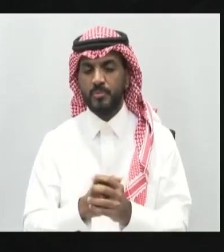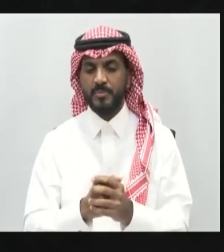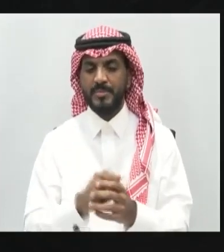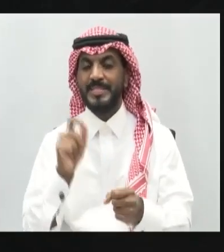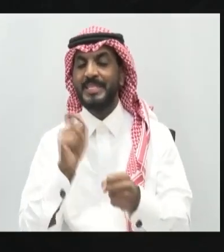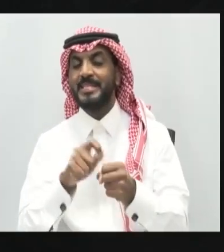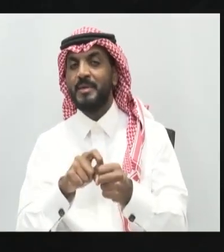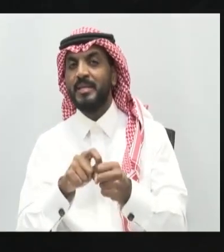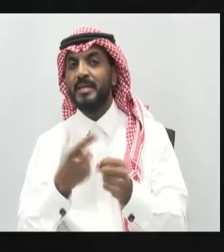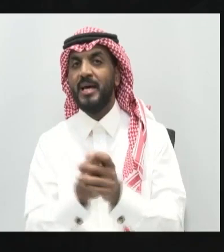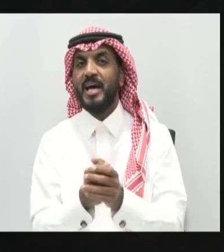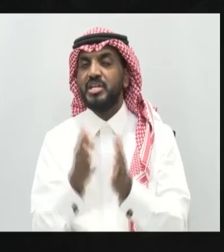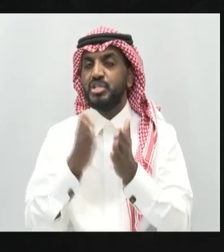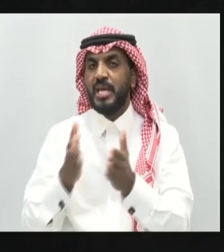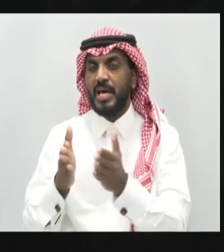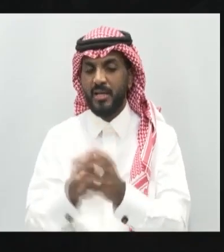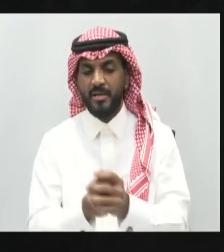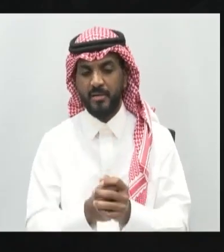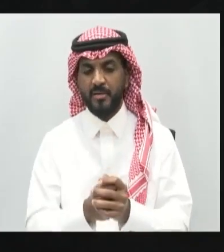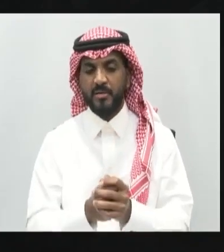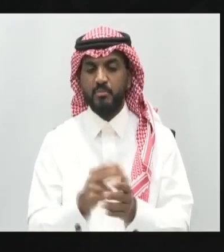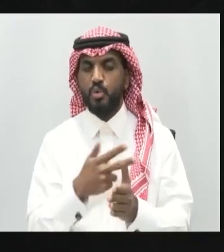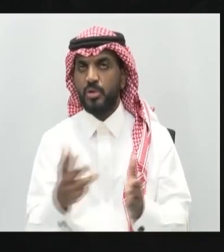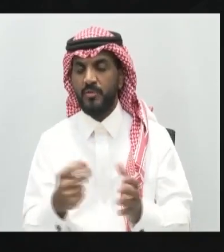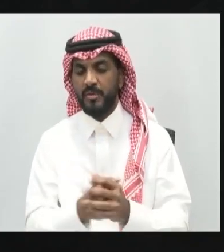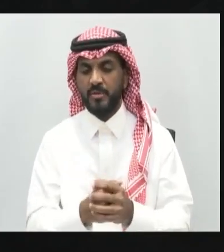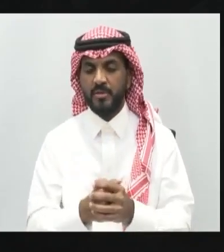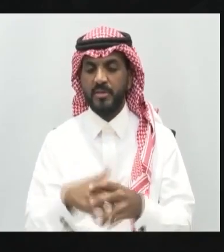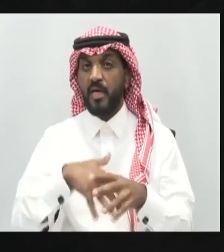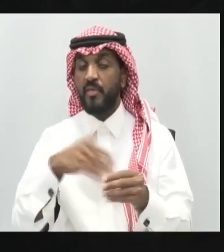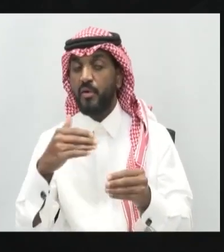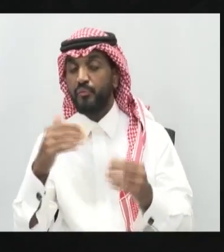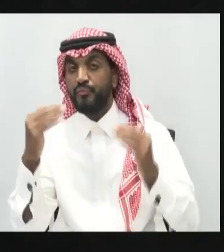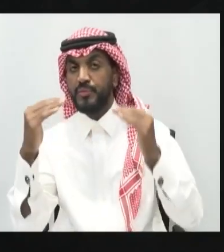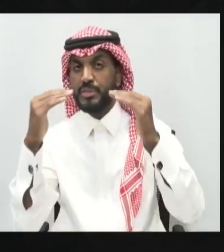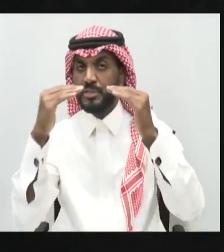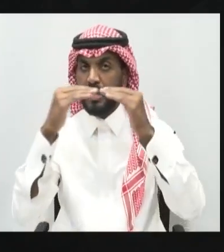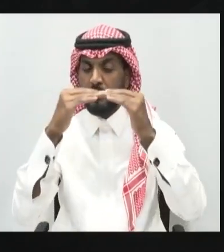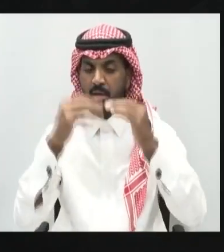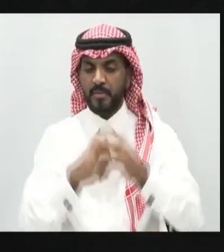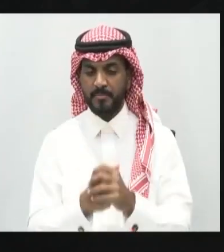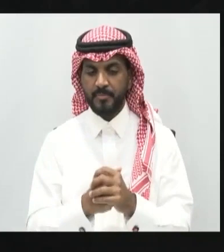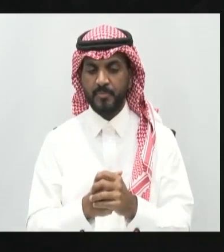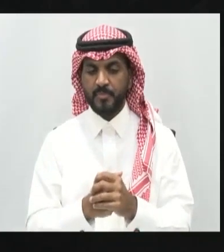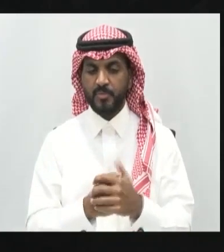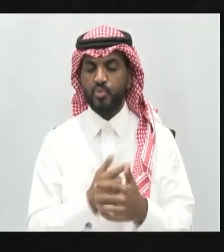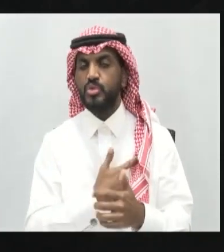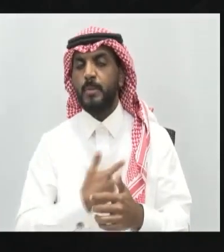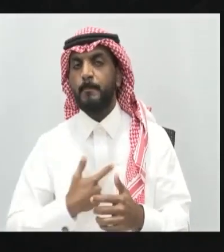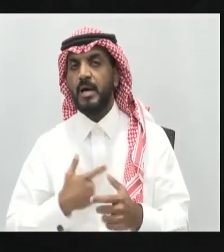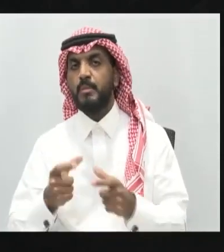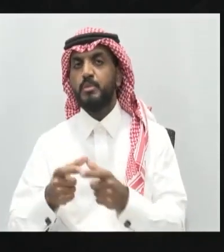معا اشكال اشكالا مختلفه تظهر في السماء